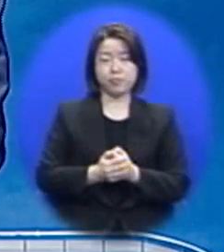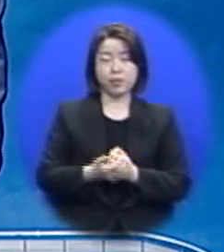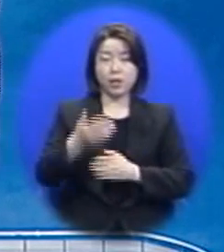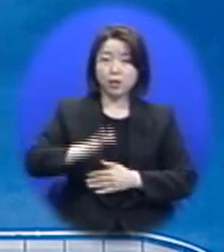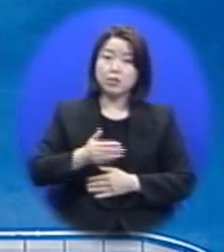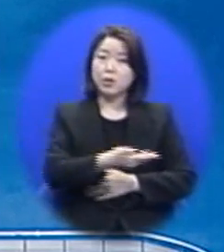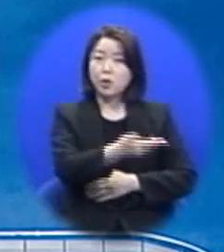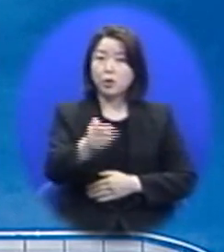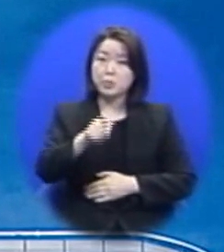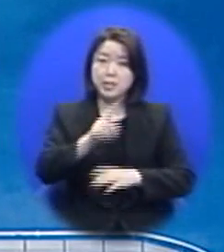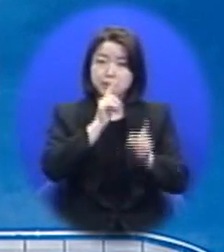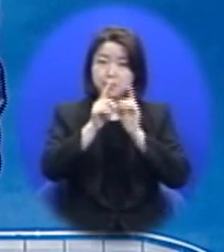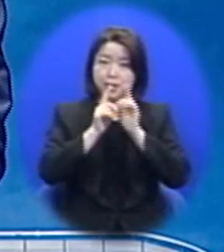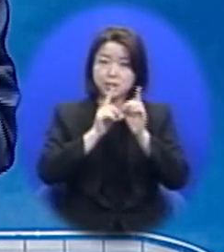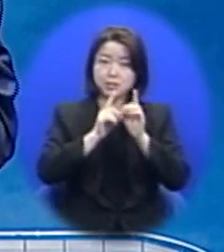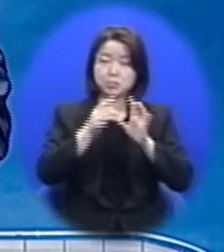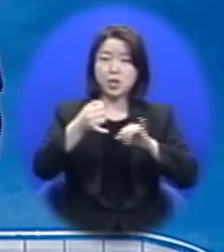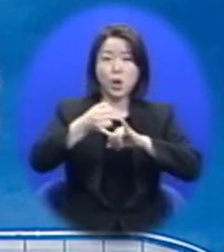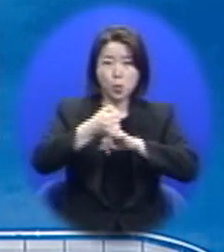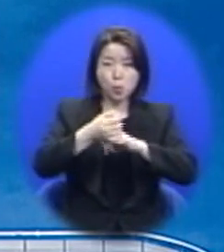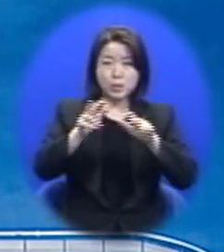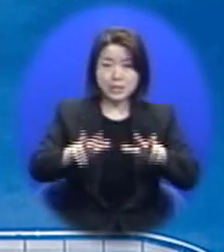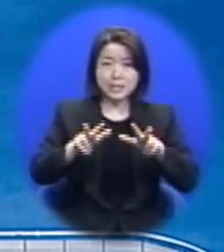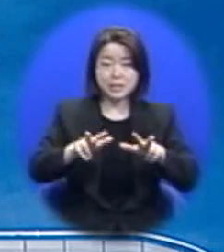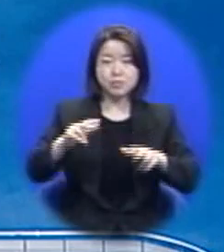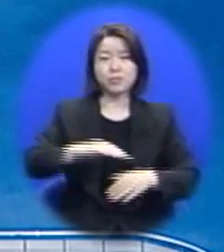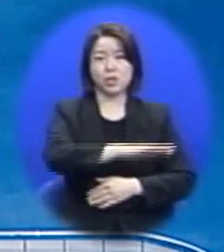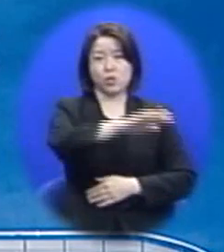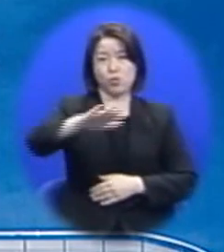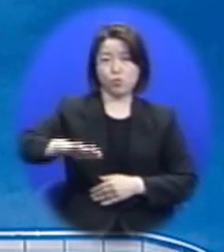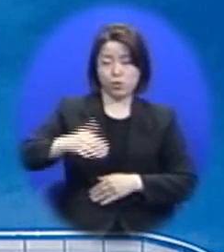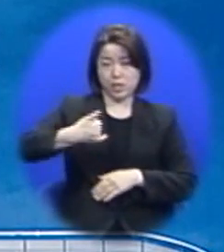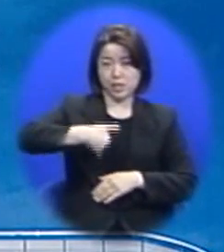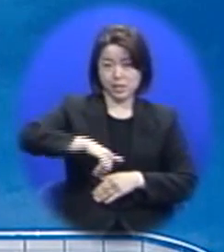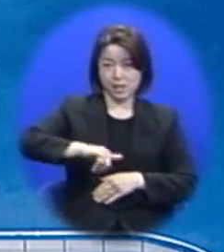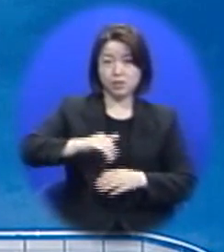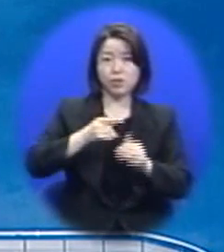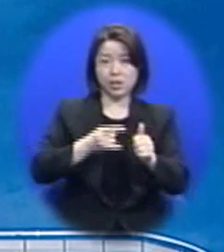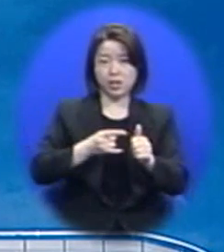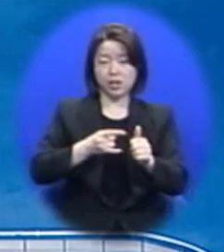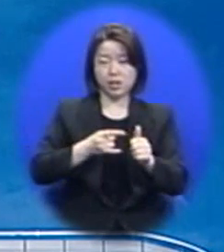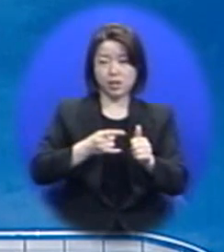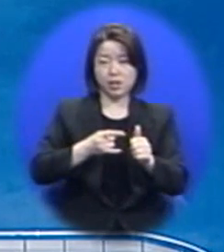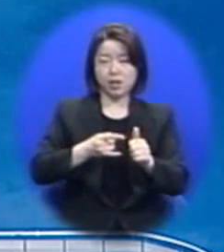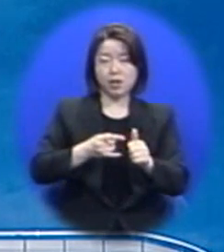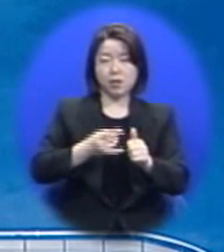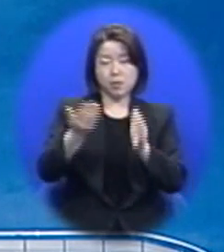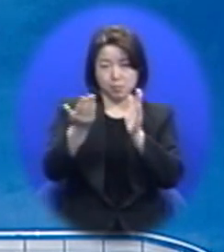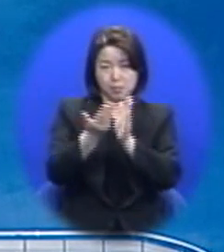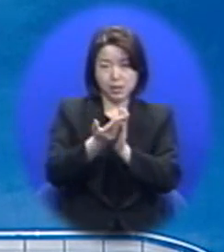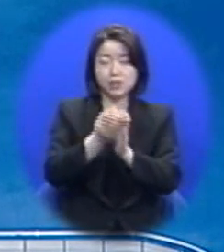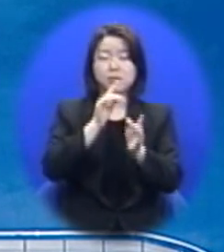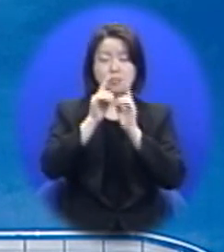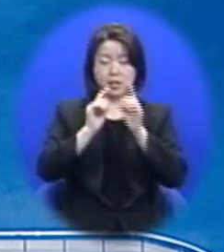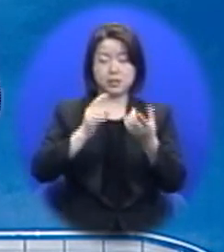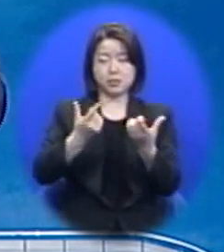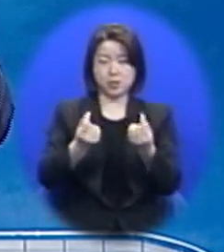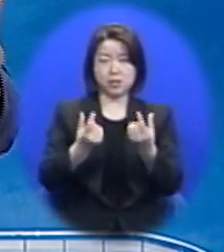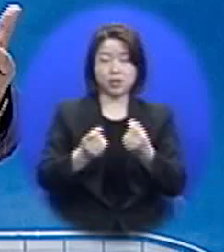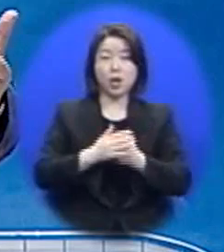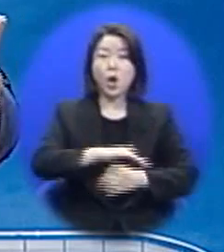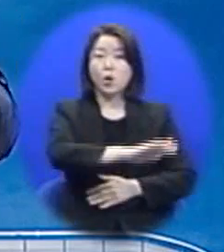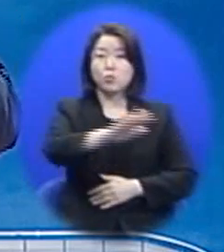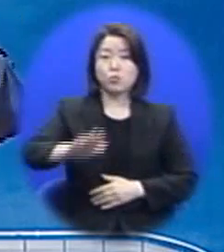여러분, 이 말씀이 꼭 지금 현재 우리 자녀들에게 해당되는 것 같습니다. 여러분,